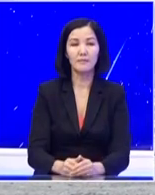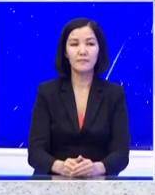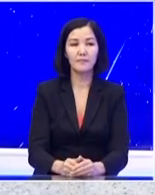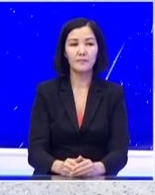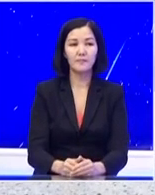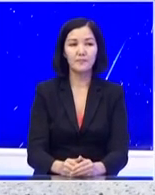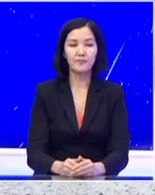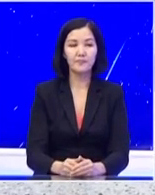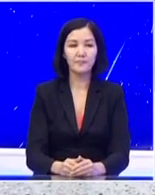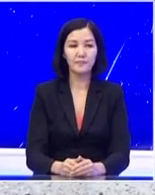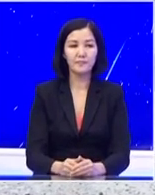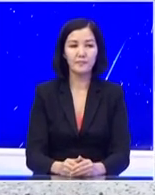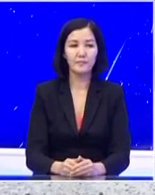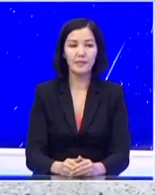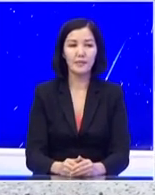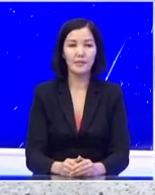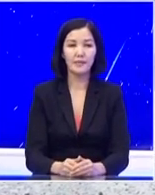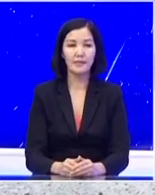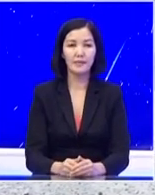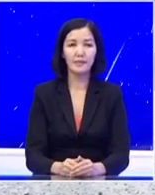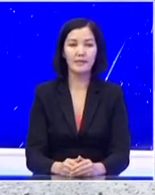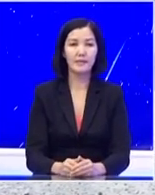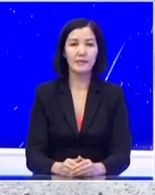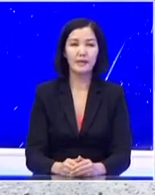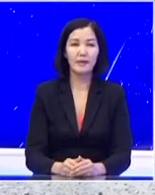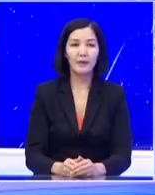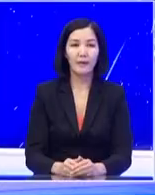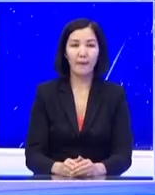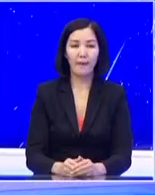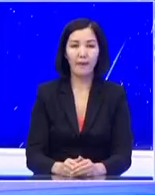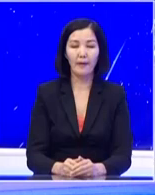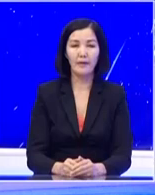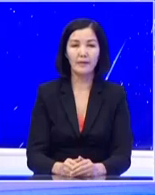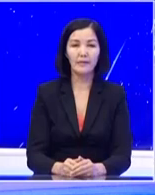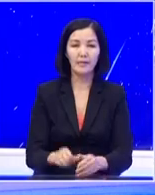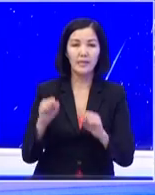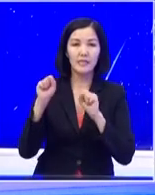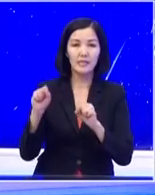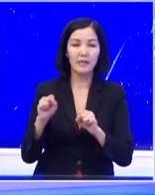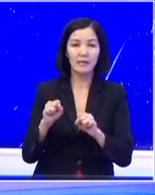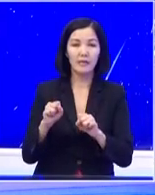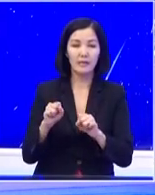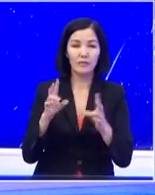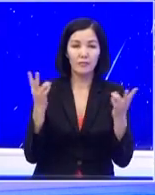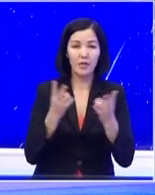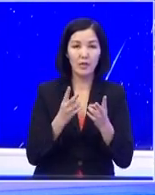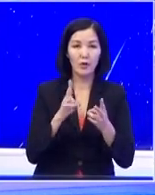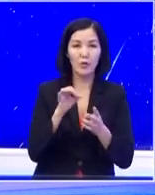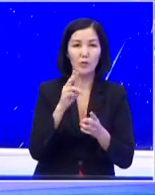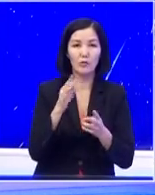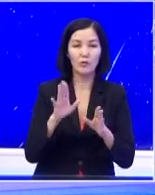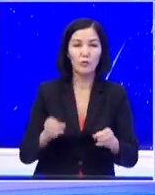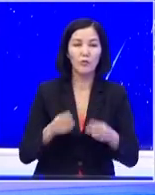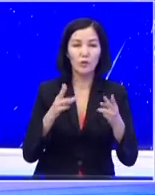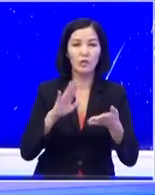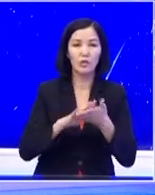Роза Дүйсебаева, Ержан Дүйсен, Жетісу телеарнасы. Сақтанған сақтайды. Көксу аудандық төтенше